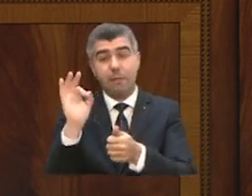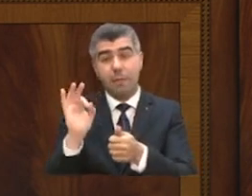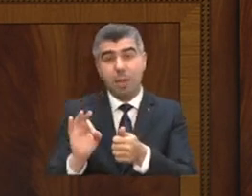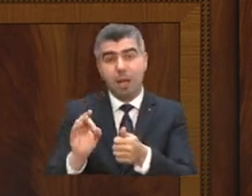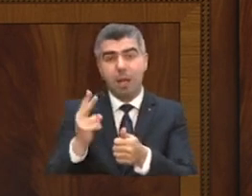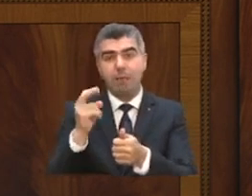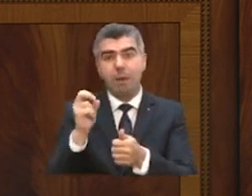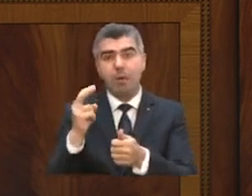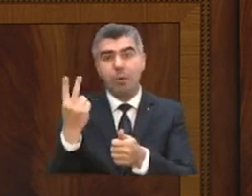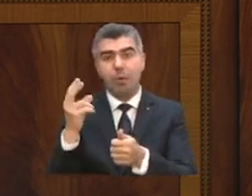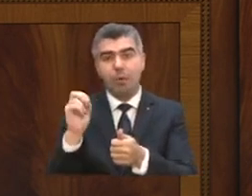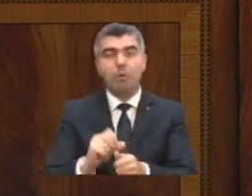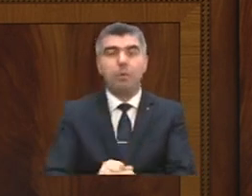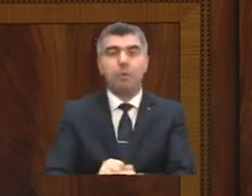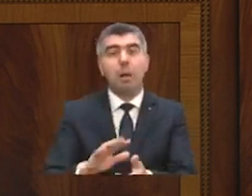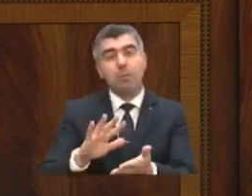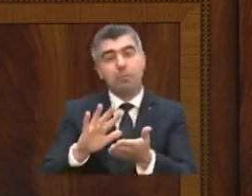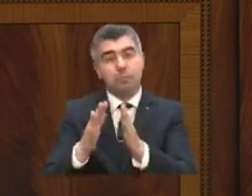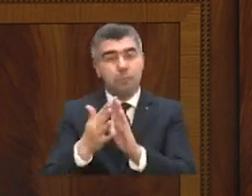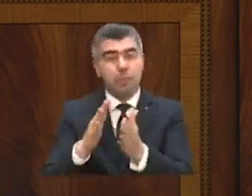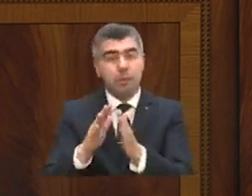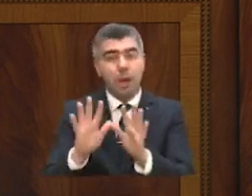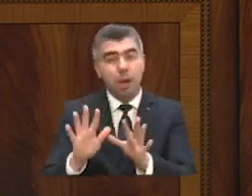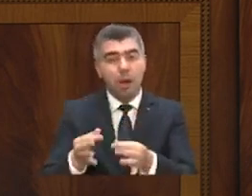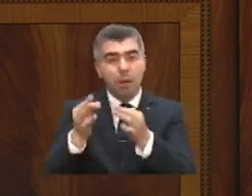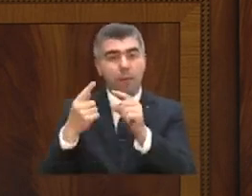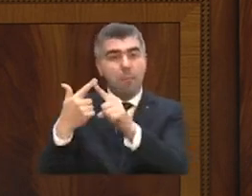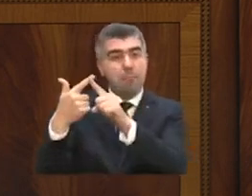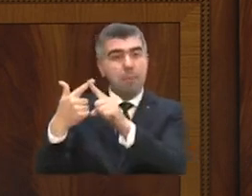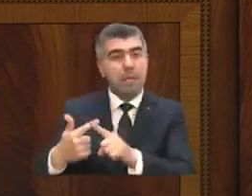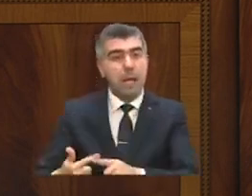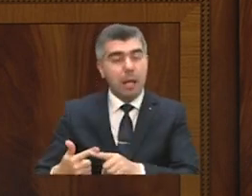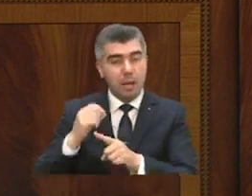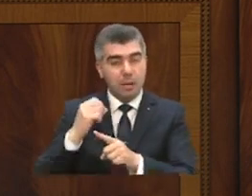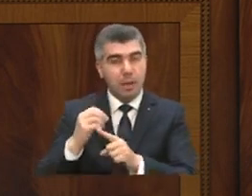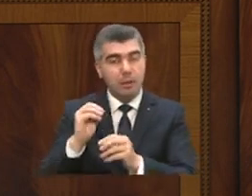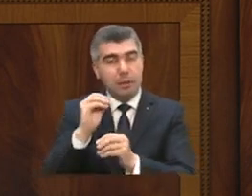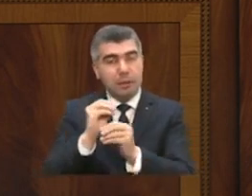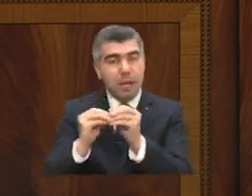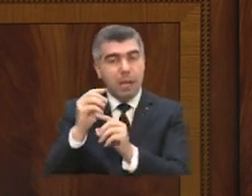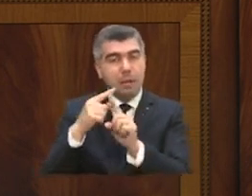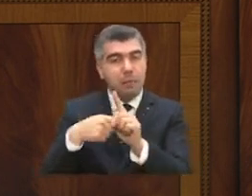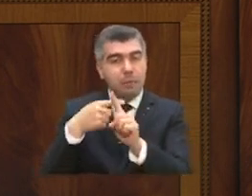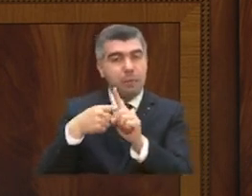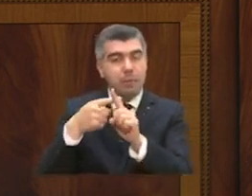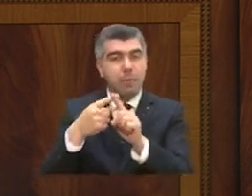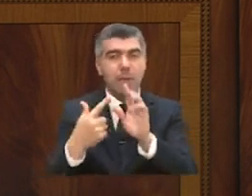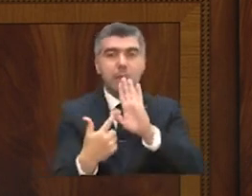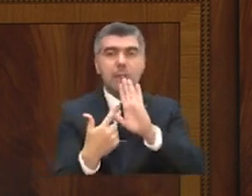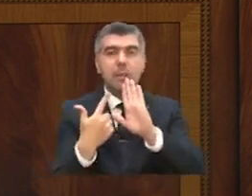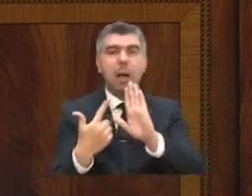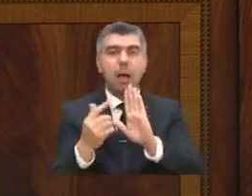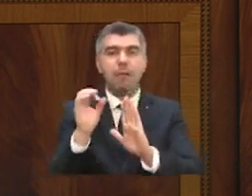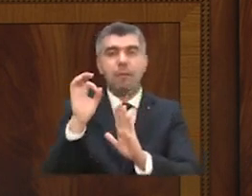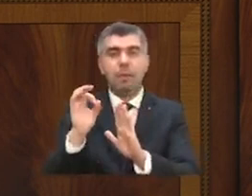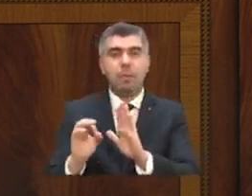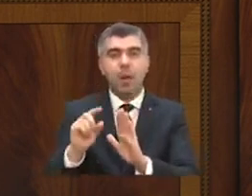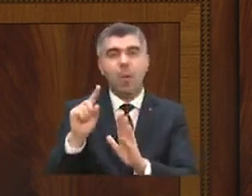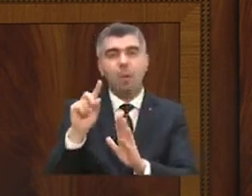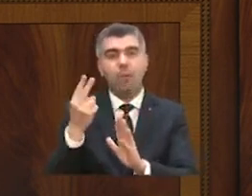2022، من المتوقع أن يحقق الناتج الداخلي الخام نمواً يفوق 7% سنة